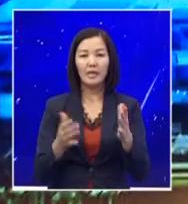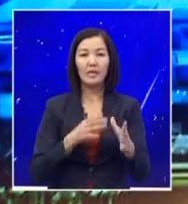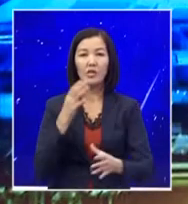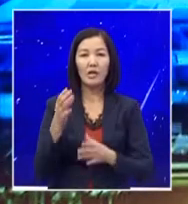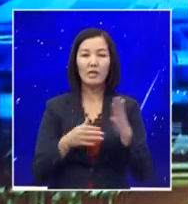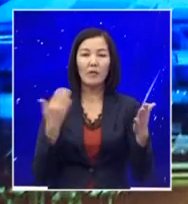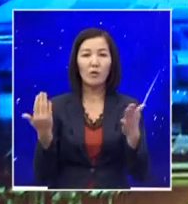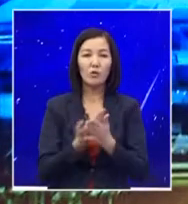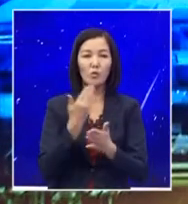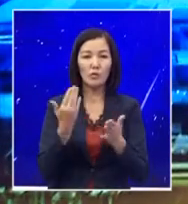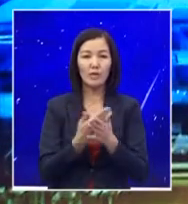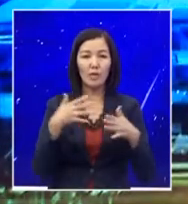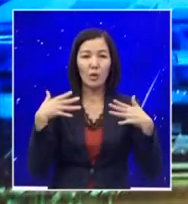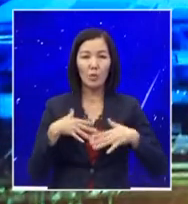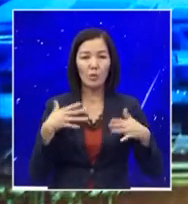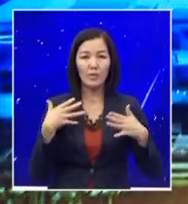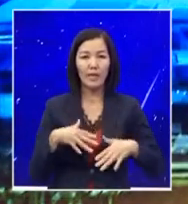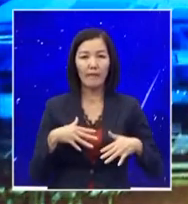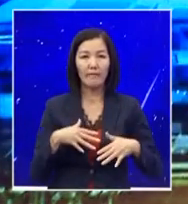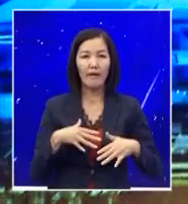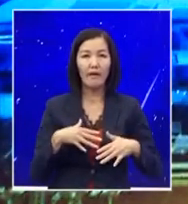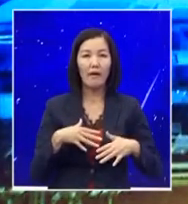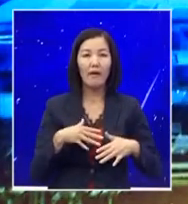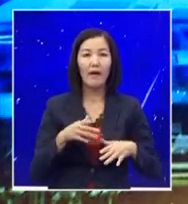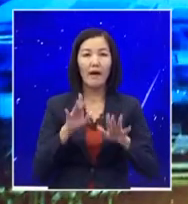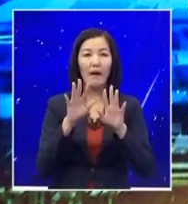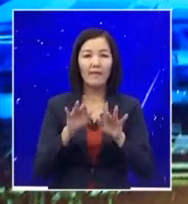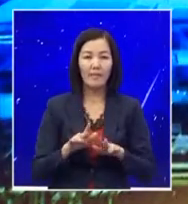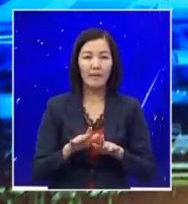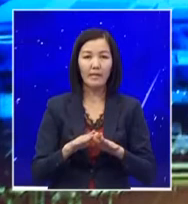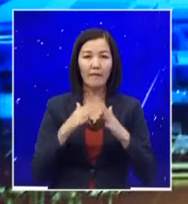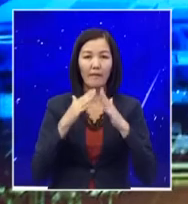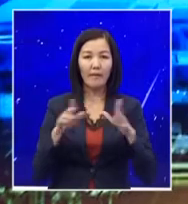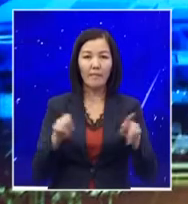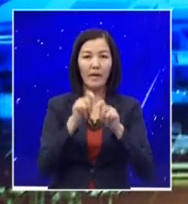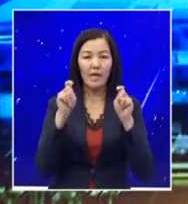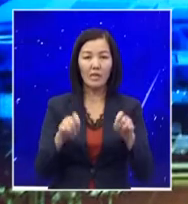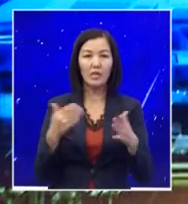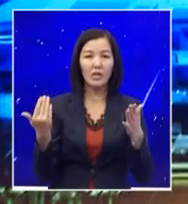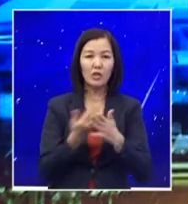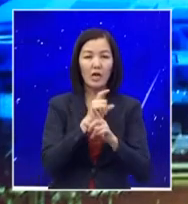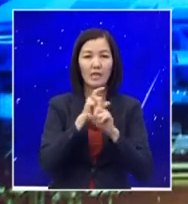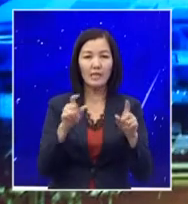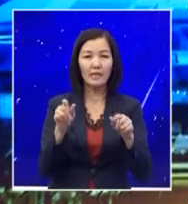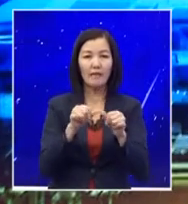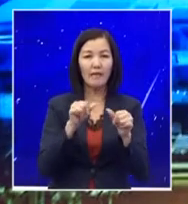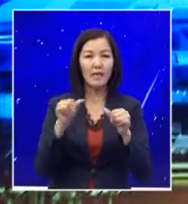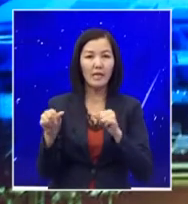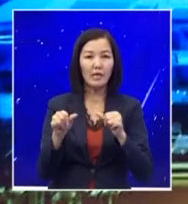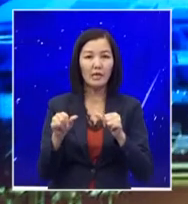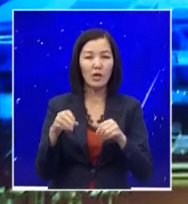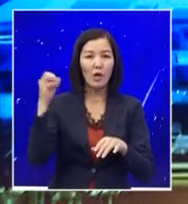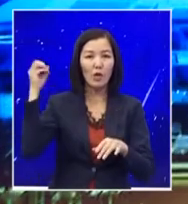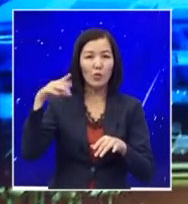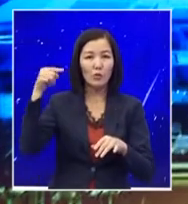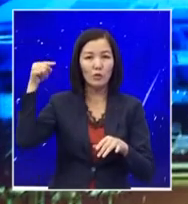Енді шартарапқа шолу жасса, Грузияда вертикалды автоматтандырылған ферма іске қосылды. Жаңа нысанның ерекшелігі ол күн